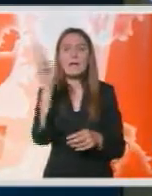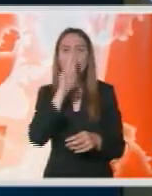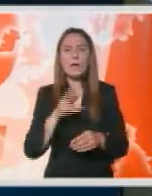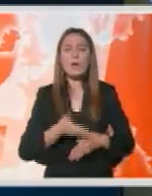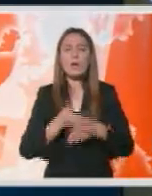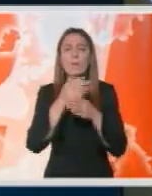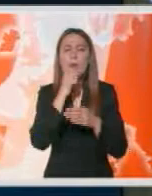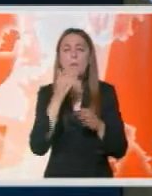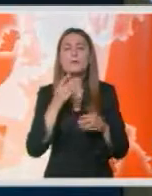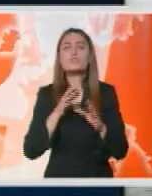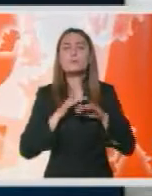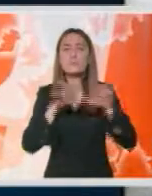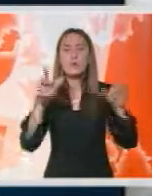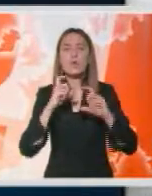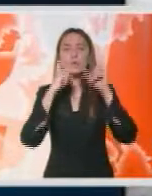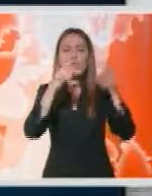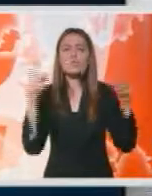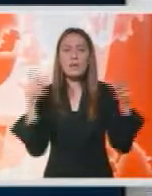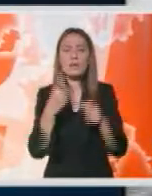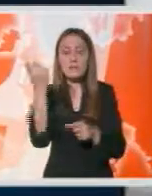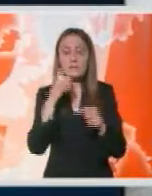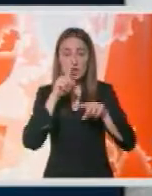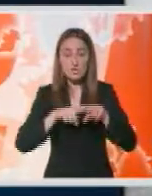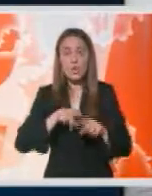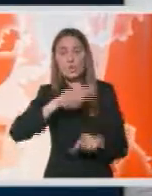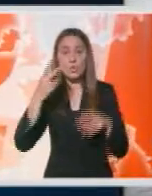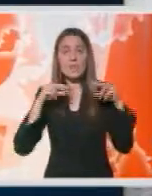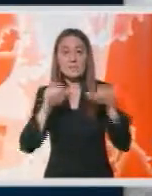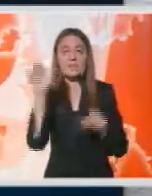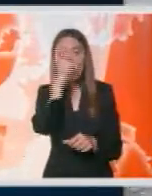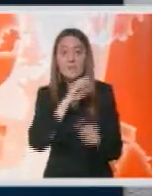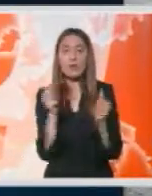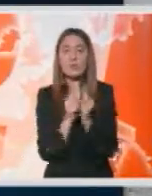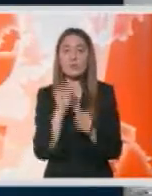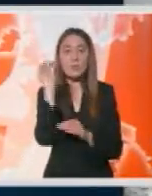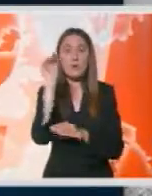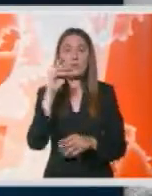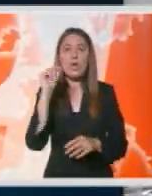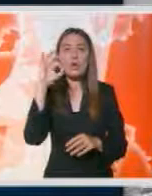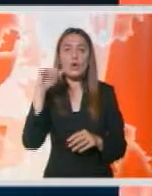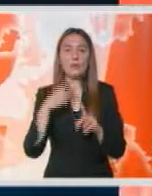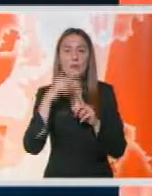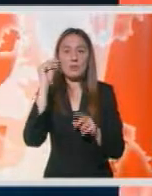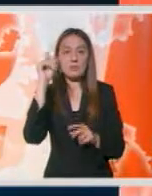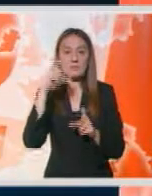za sprečavanje širenja dužničke krize iz Grčke na druge zemlje u eurozoni, preneo je Reuters.